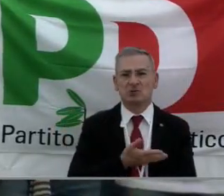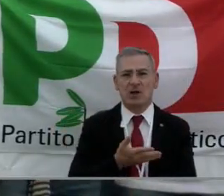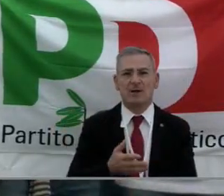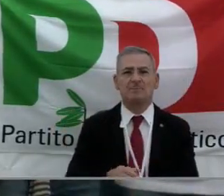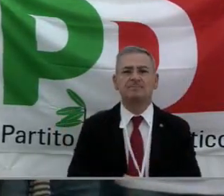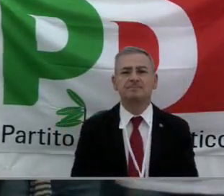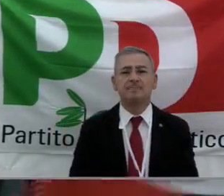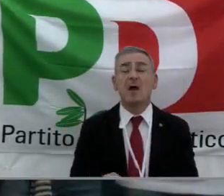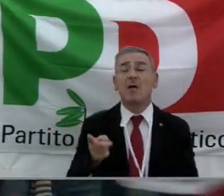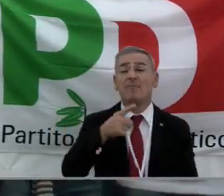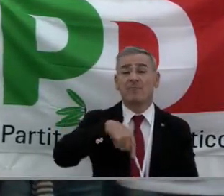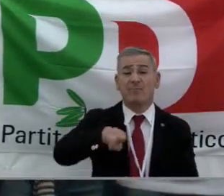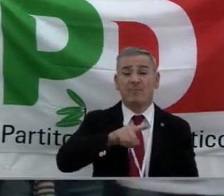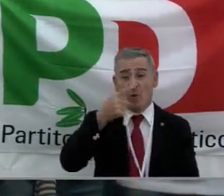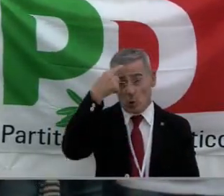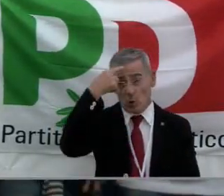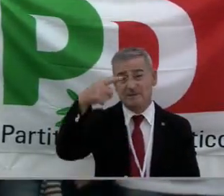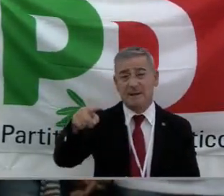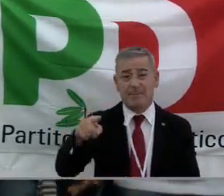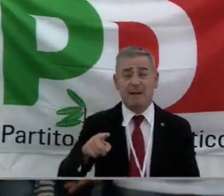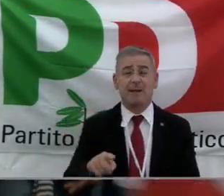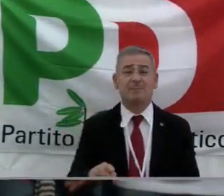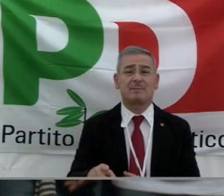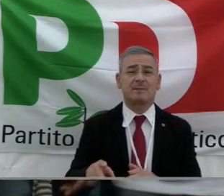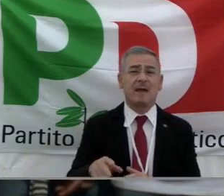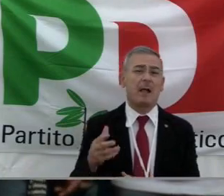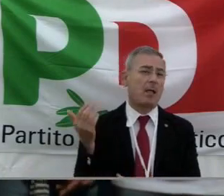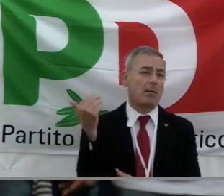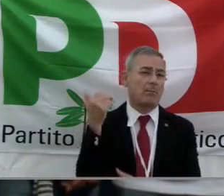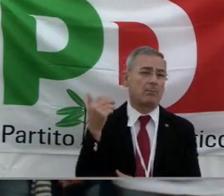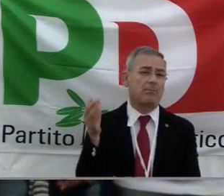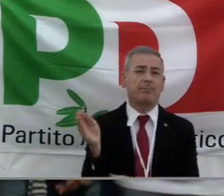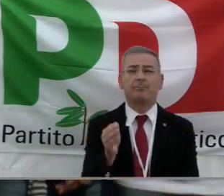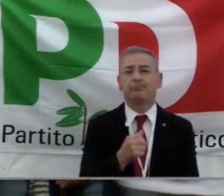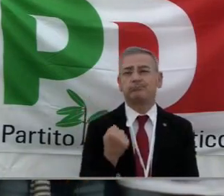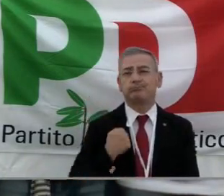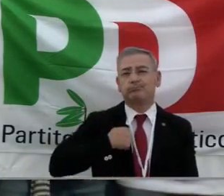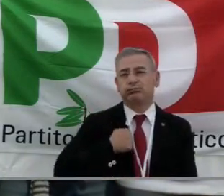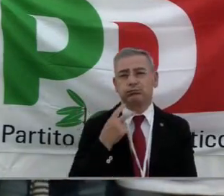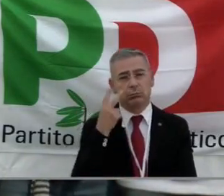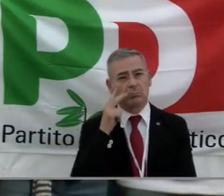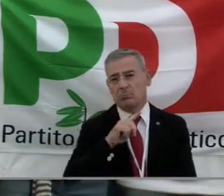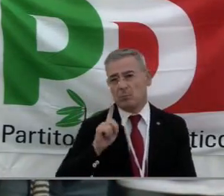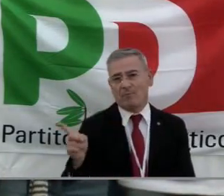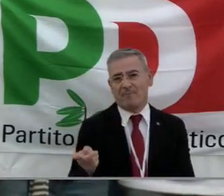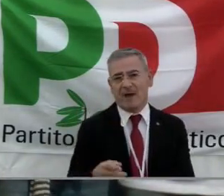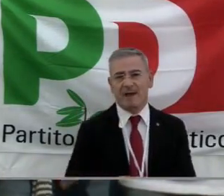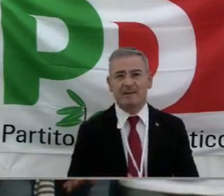E voi spesso fate finta di non vederla.